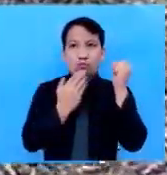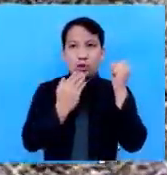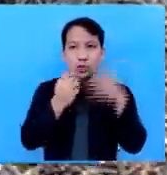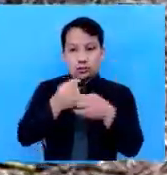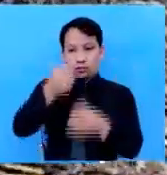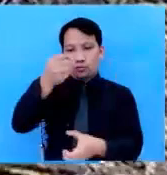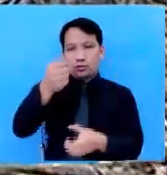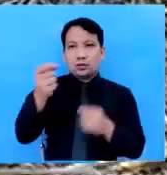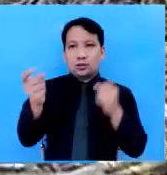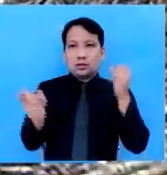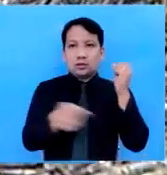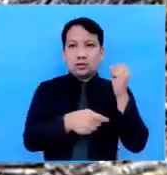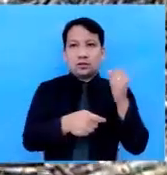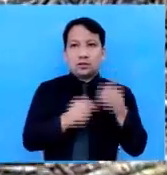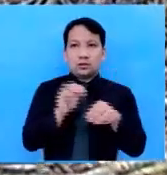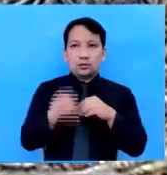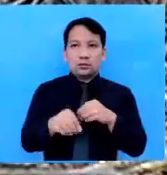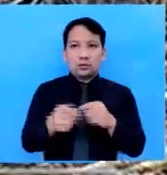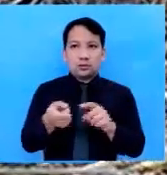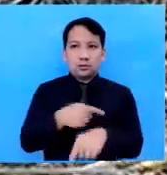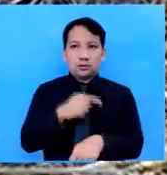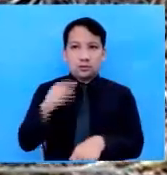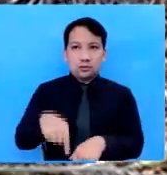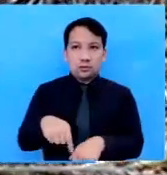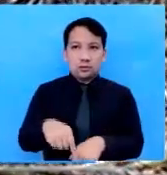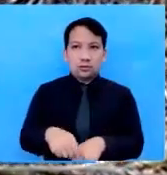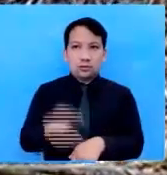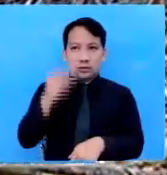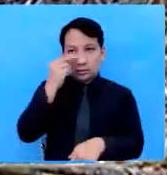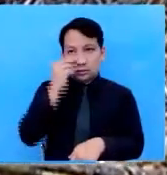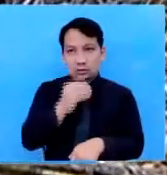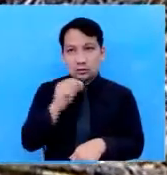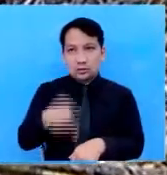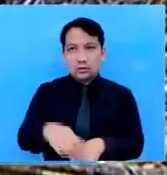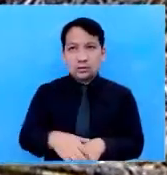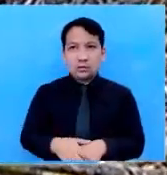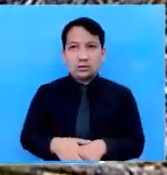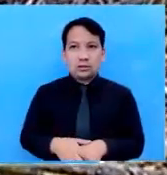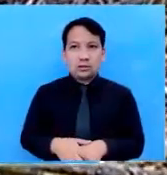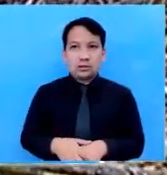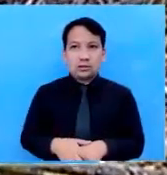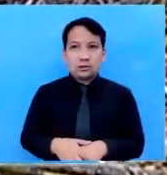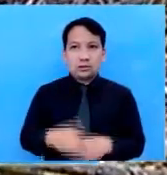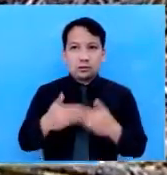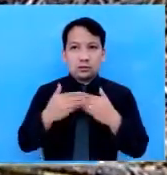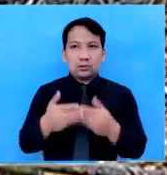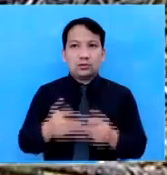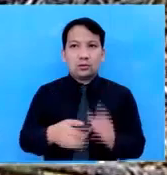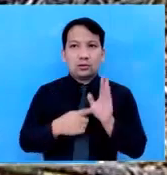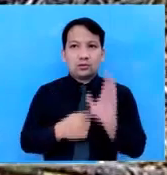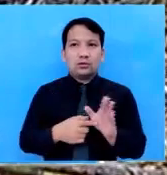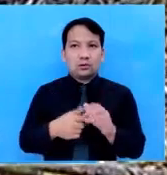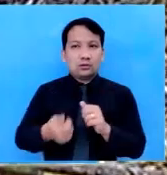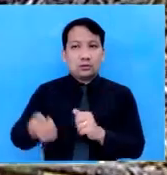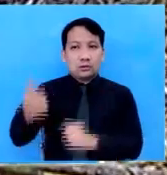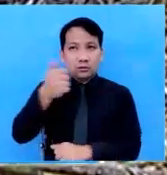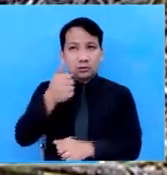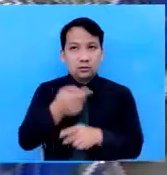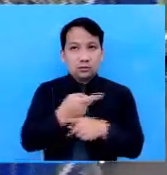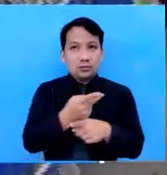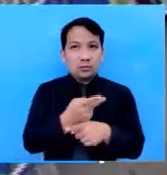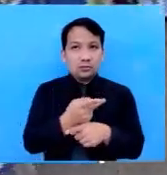output dito sa bansa nagmumula dito sa Negros Occidental. Kaya naman, itinuturing ito na top sugar producing